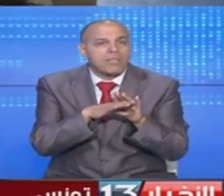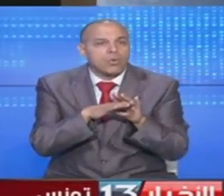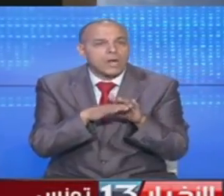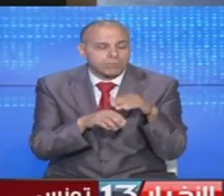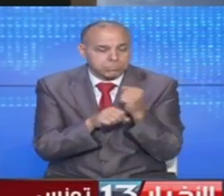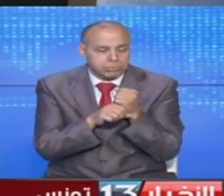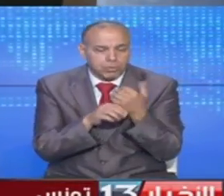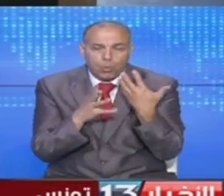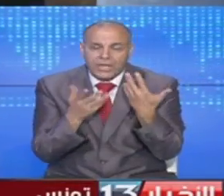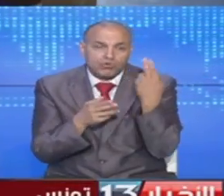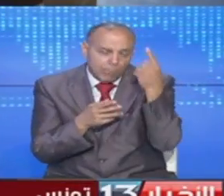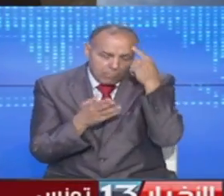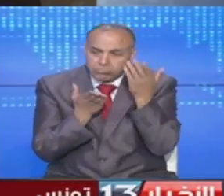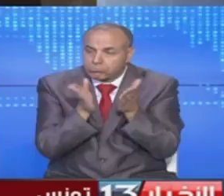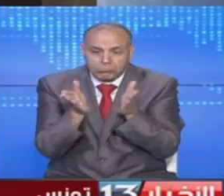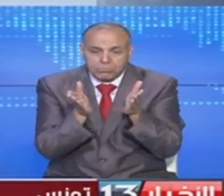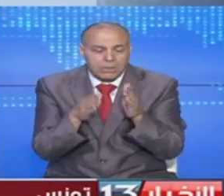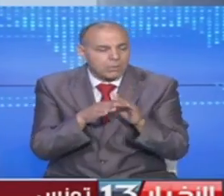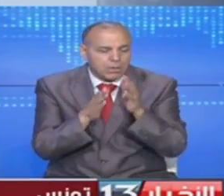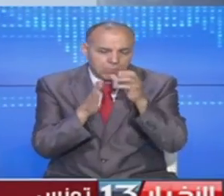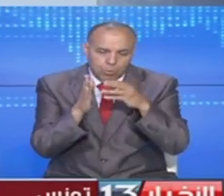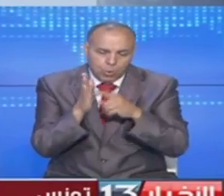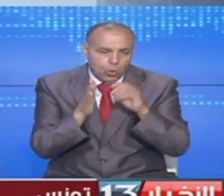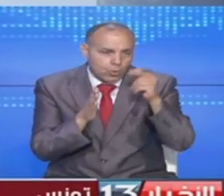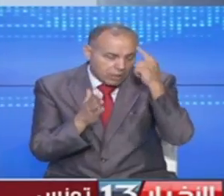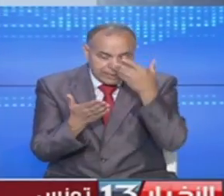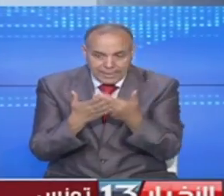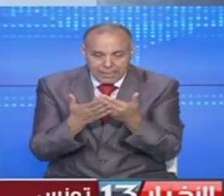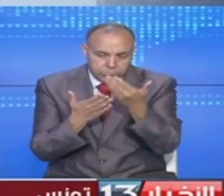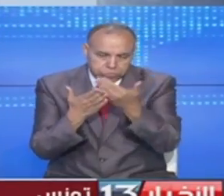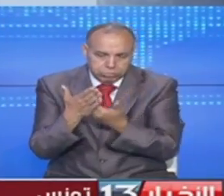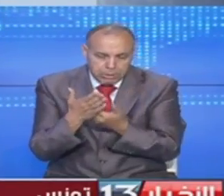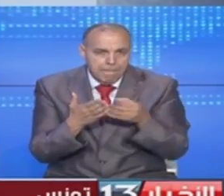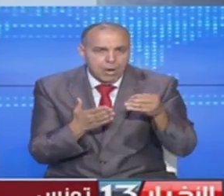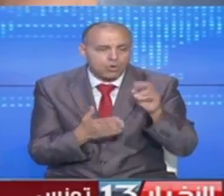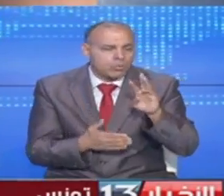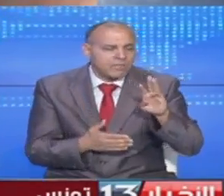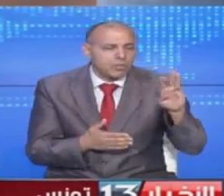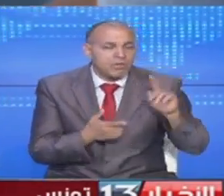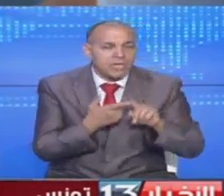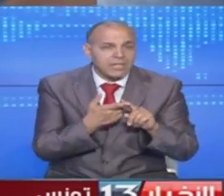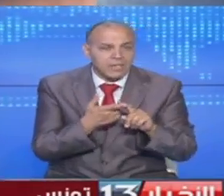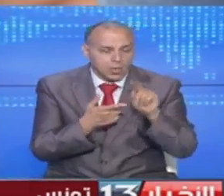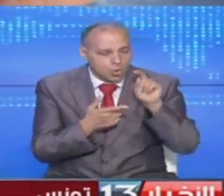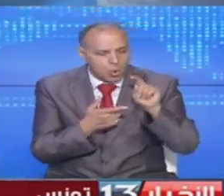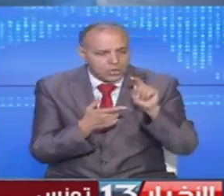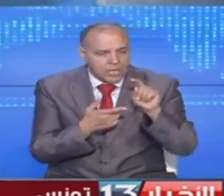تتضمن أبرز مراحل عملية التوجيه الجامعي. وتحتوي النسخة الرقمية للدليل المنشورة على موقع